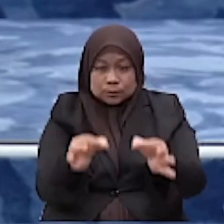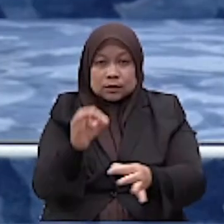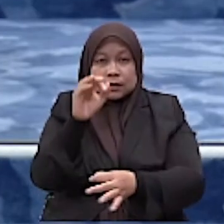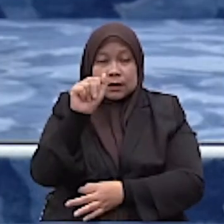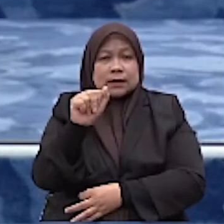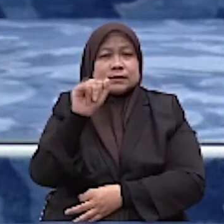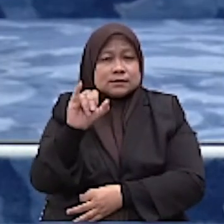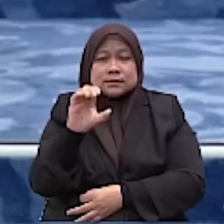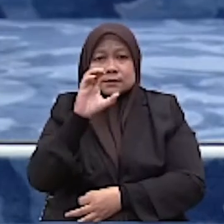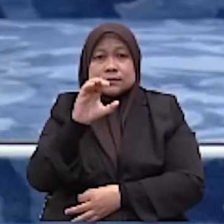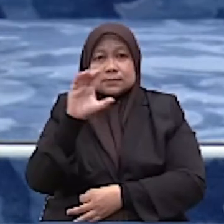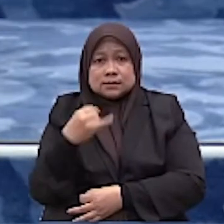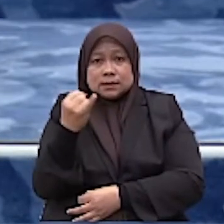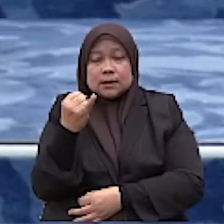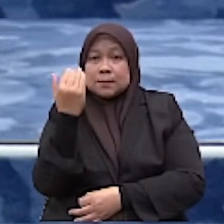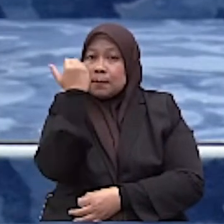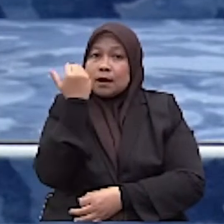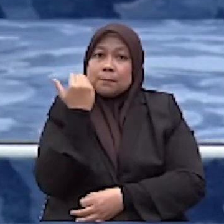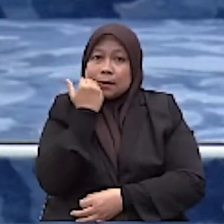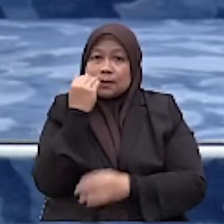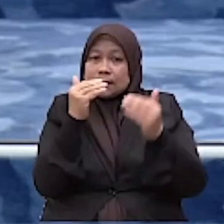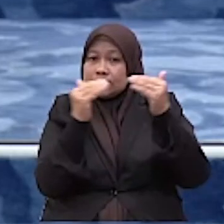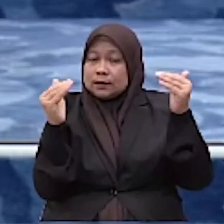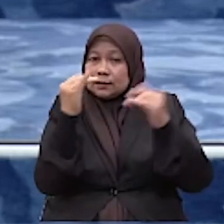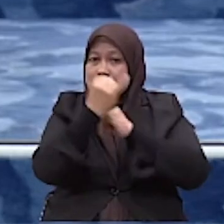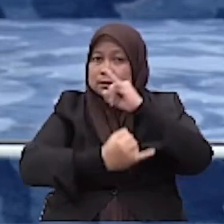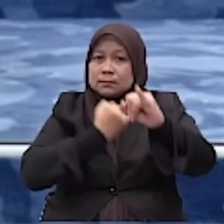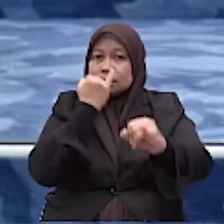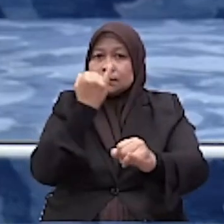icj maka mah keadilan antara bangsa